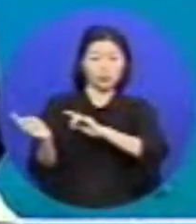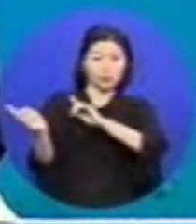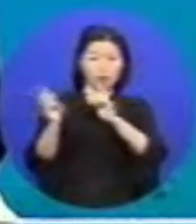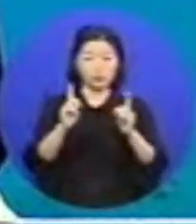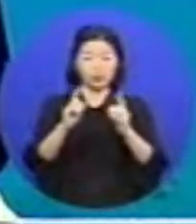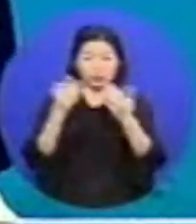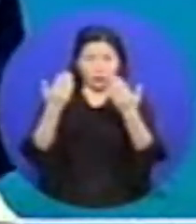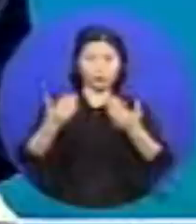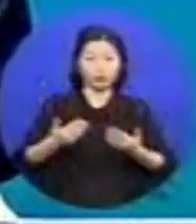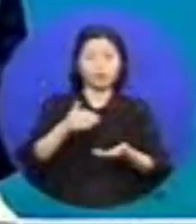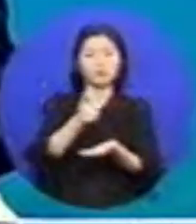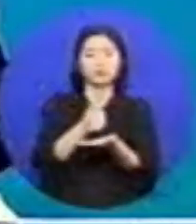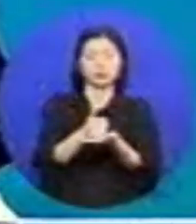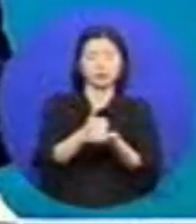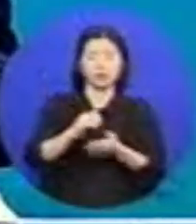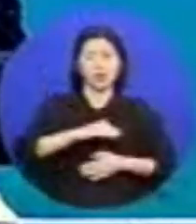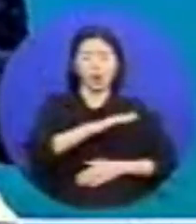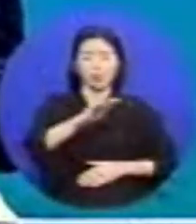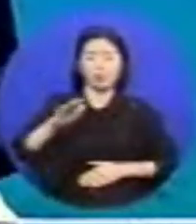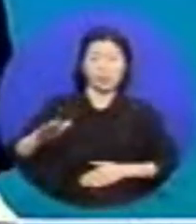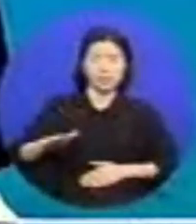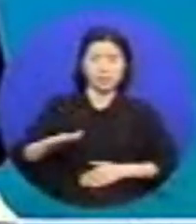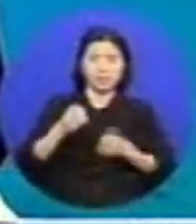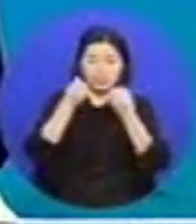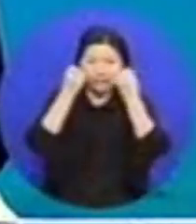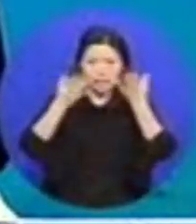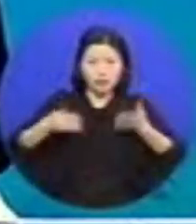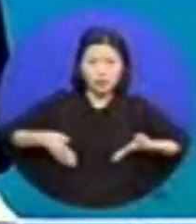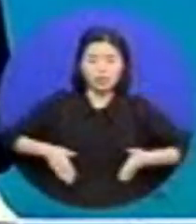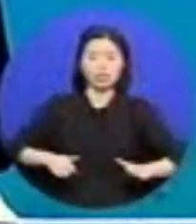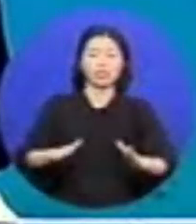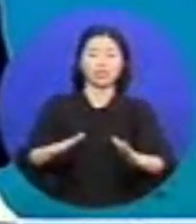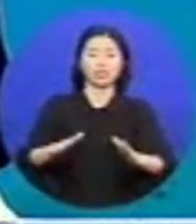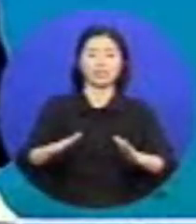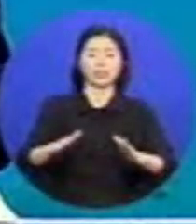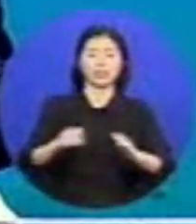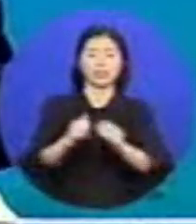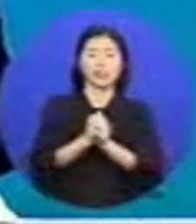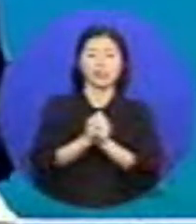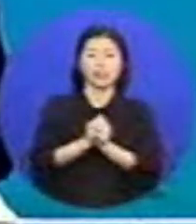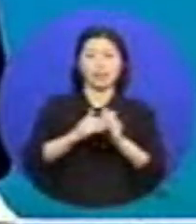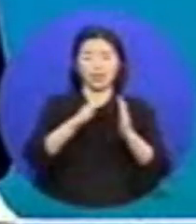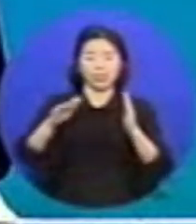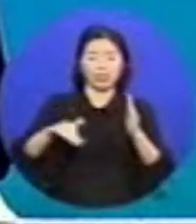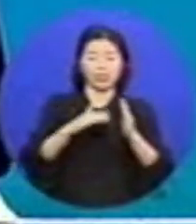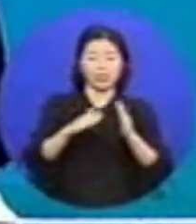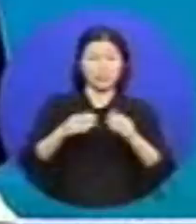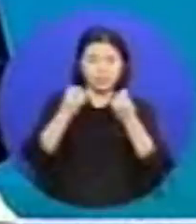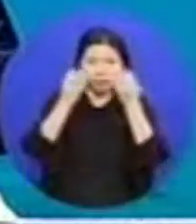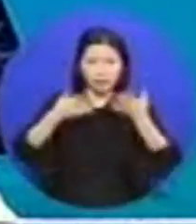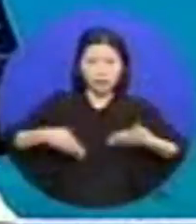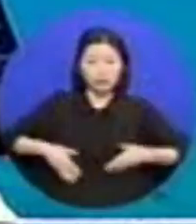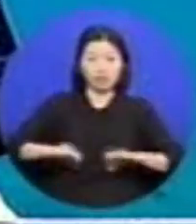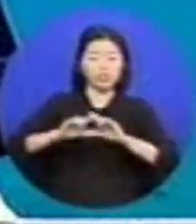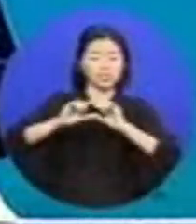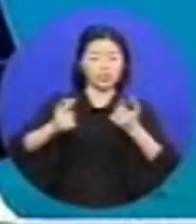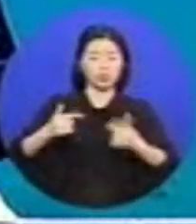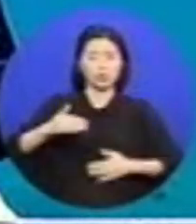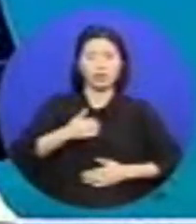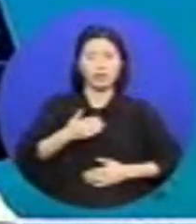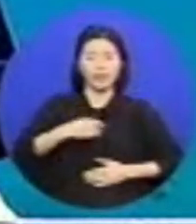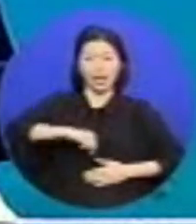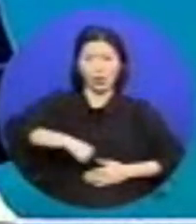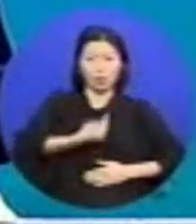분이십니다. 우리를 거듭나게 하시는 분인데 가정이 거듭나지 않고 어떻게 우리만 거듭날